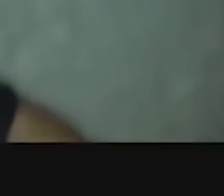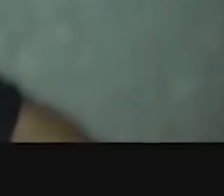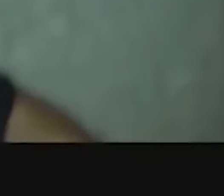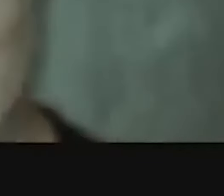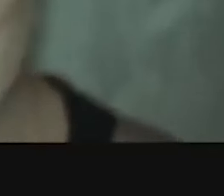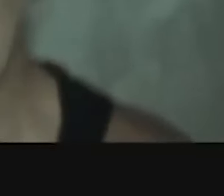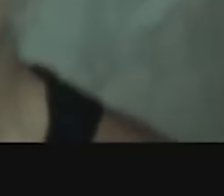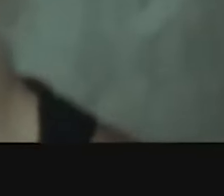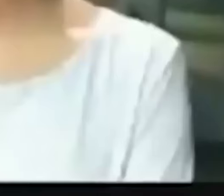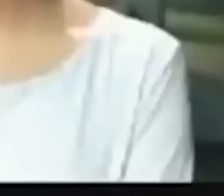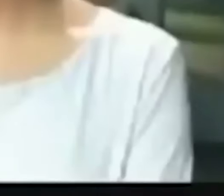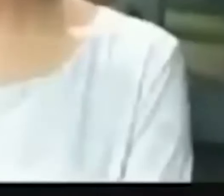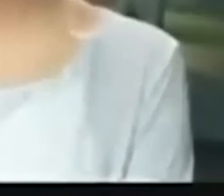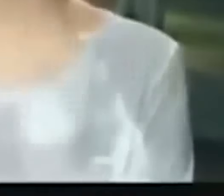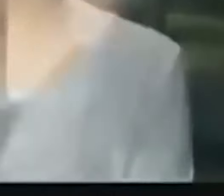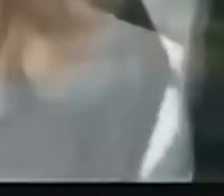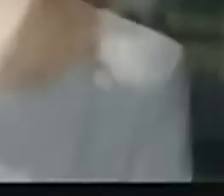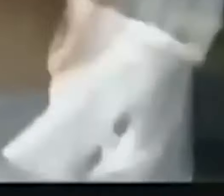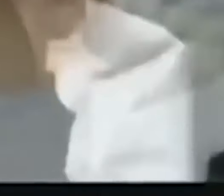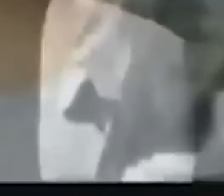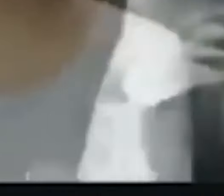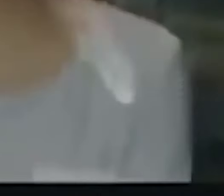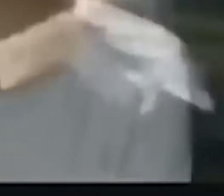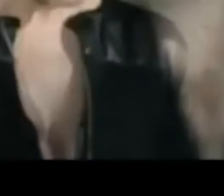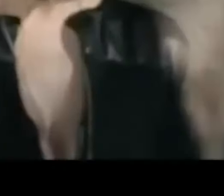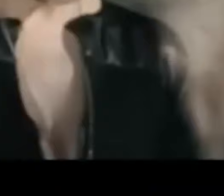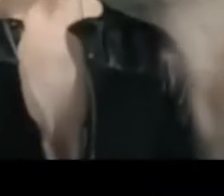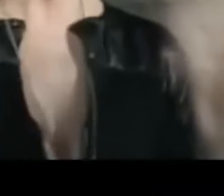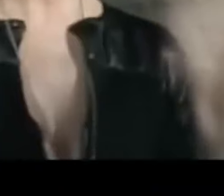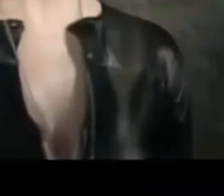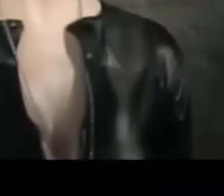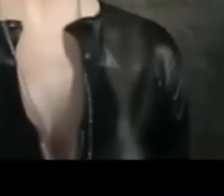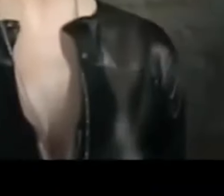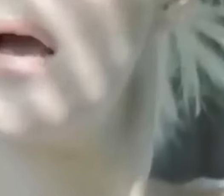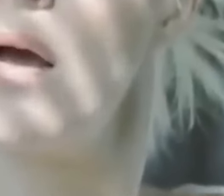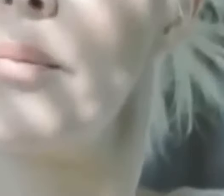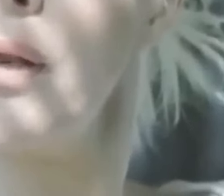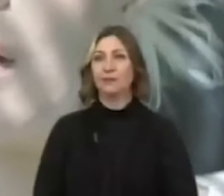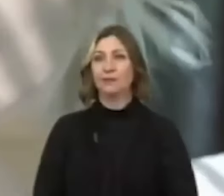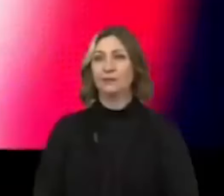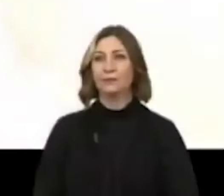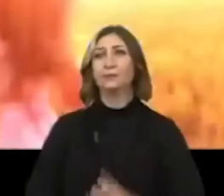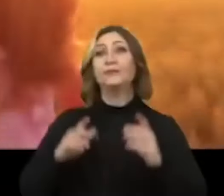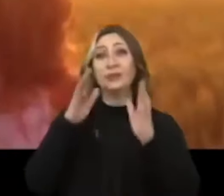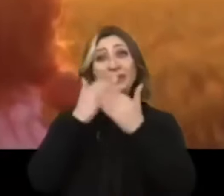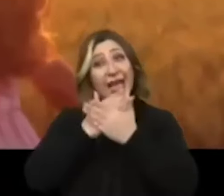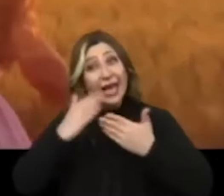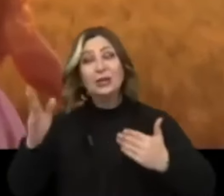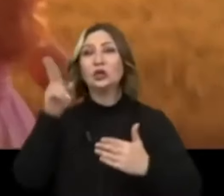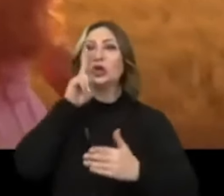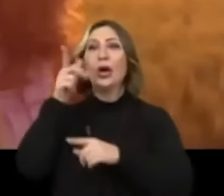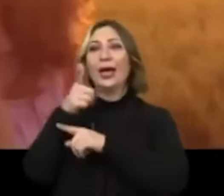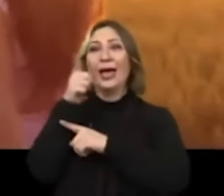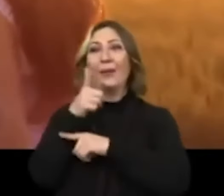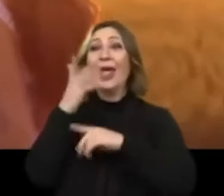Geçmişini silemezsin Ömür Gedik. Kliplerinde hep sıfır mimik, minimum hareket prensibiyle oynamıştın. Ta ki son